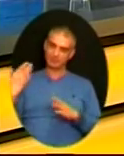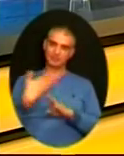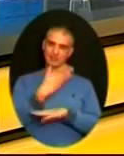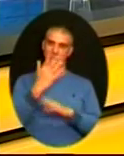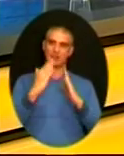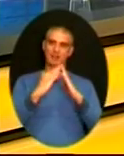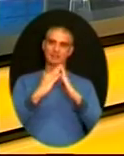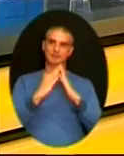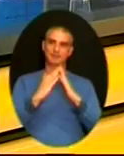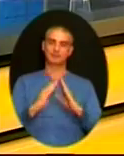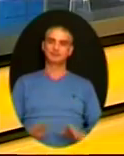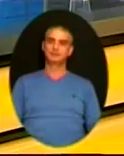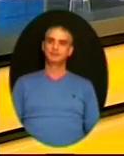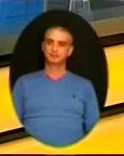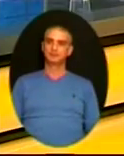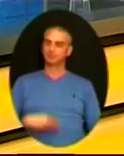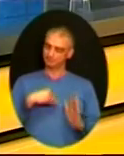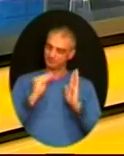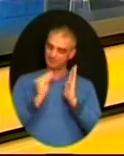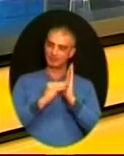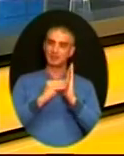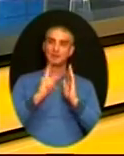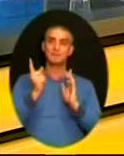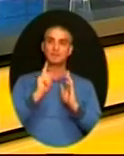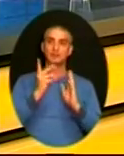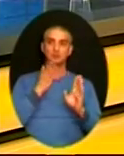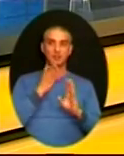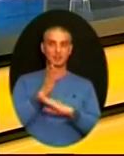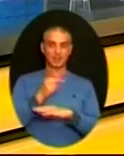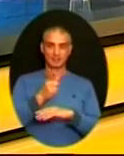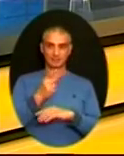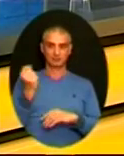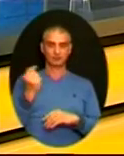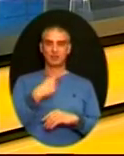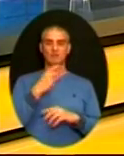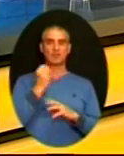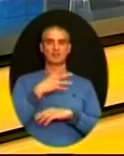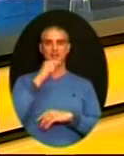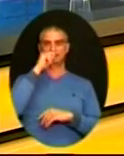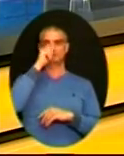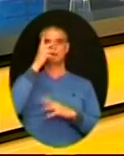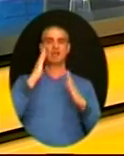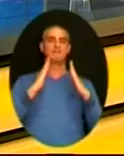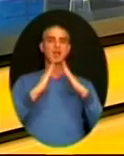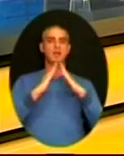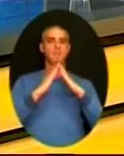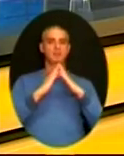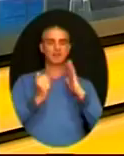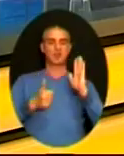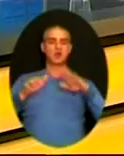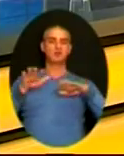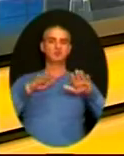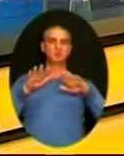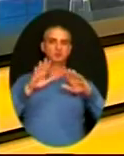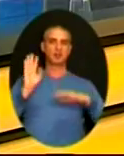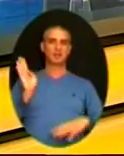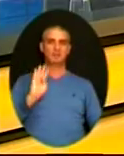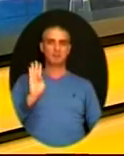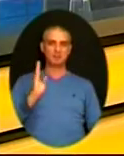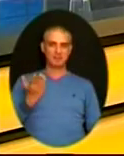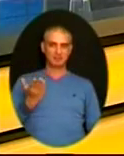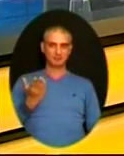באמת. רשמנו לפנינו. אז מי שנכנס, אמרנו, השבוע נכנס בגאווה הביתה, ראש הממשלה